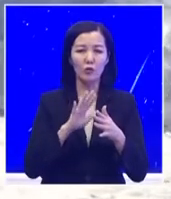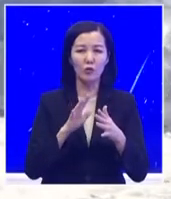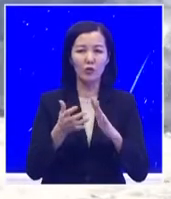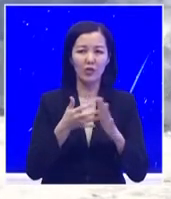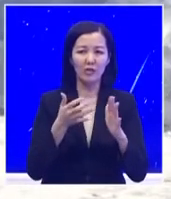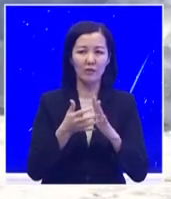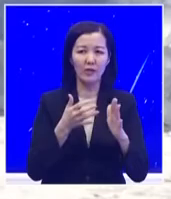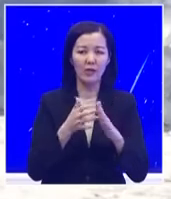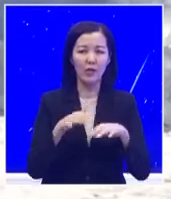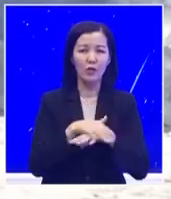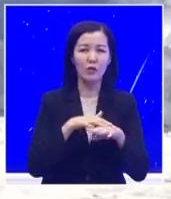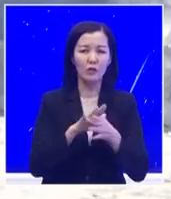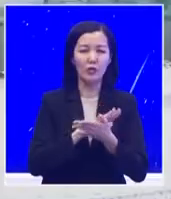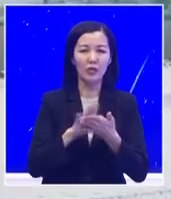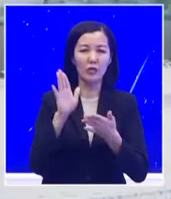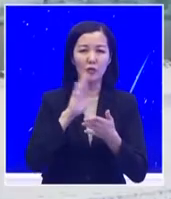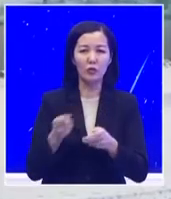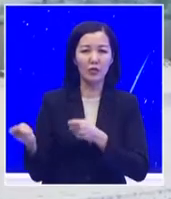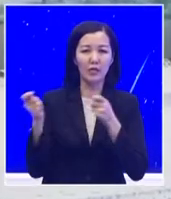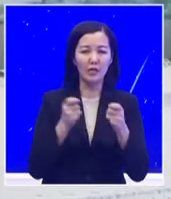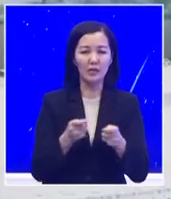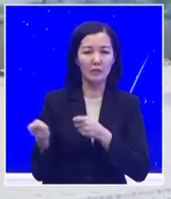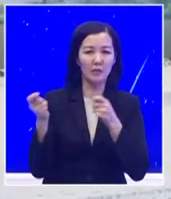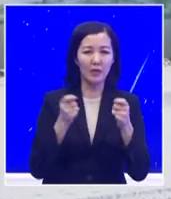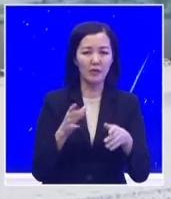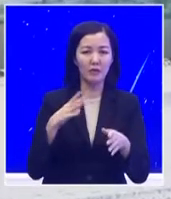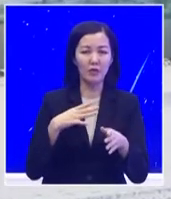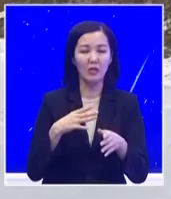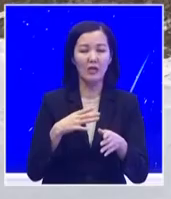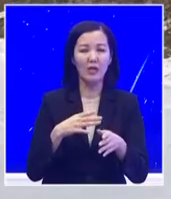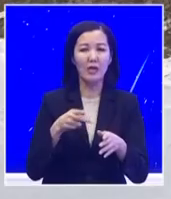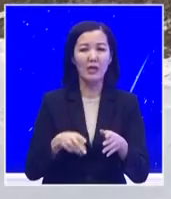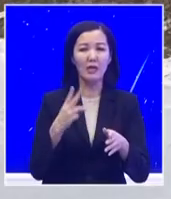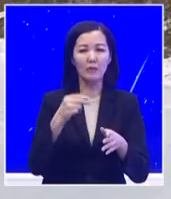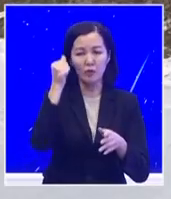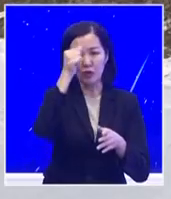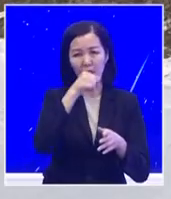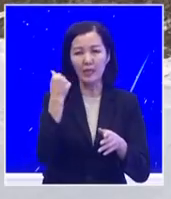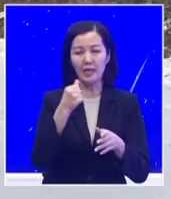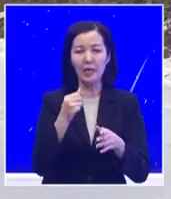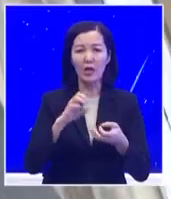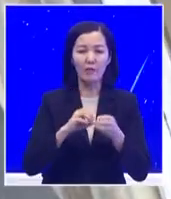отыр. Тұрғындары таза суды тасып ішеді. Айта кетерлігі 2000 жылдары бұл ауылға ауыз су